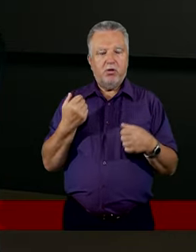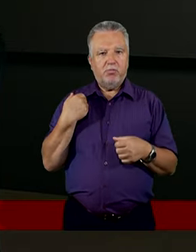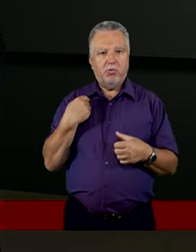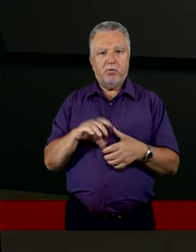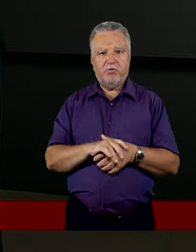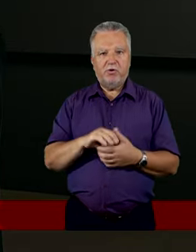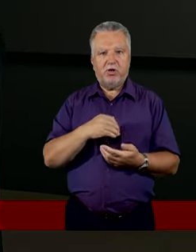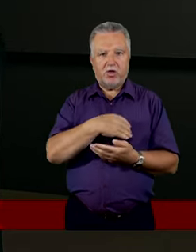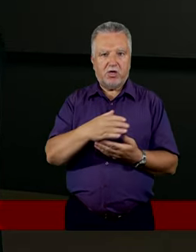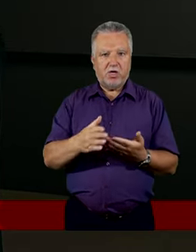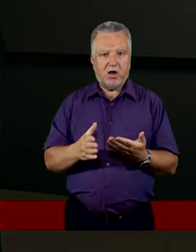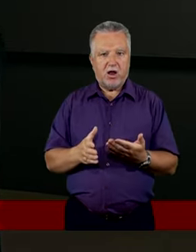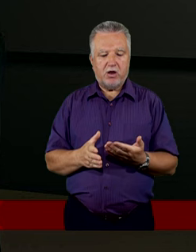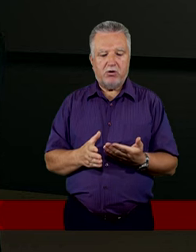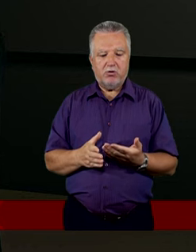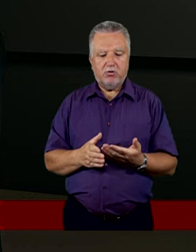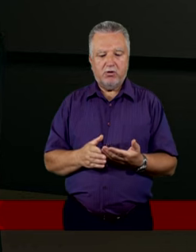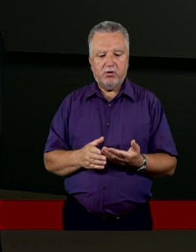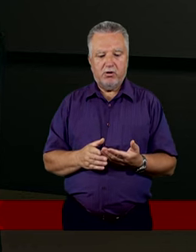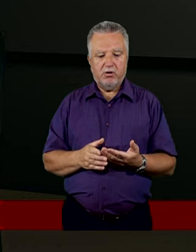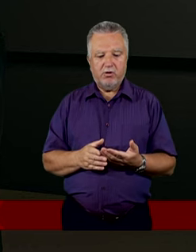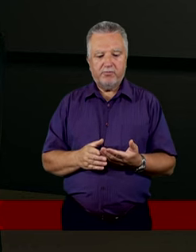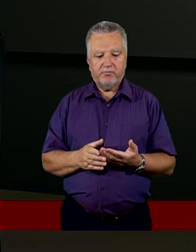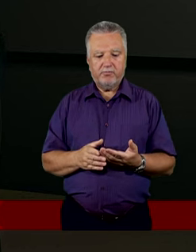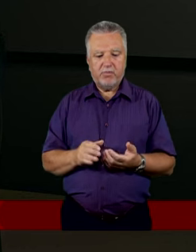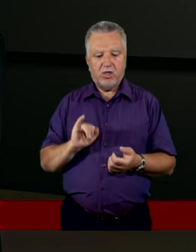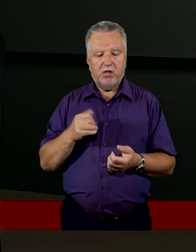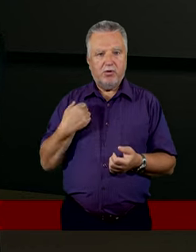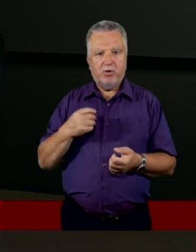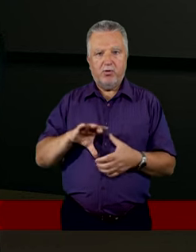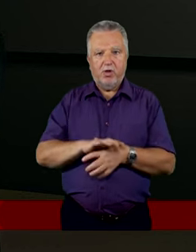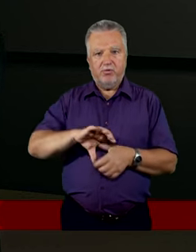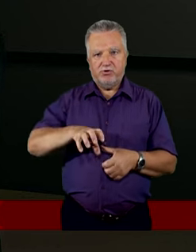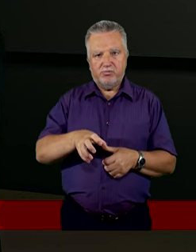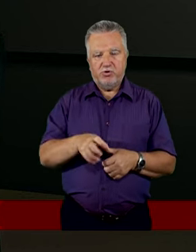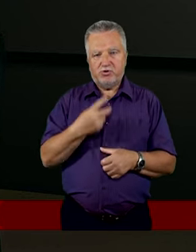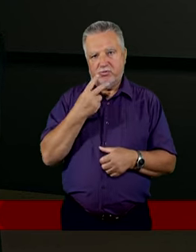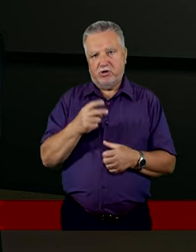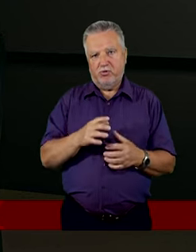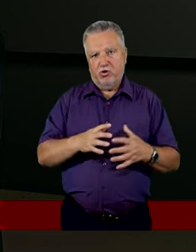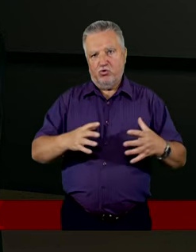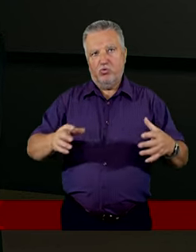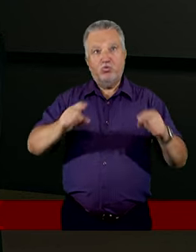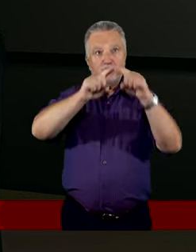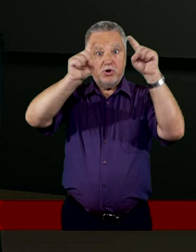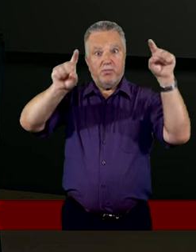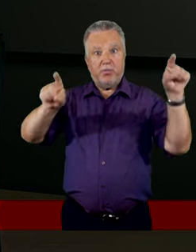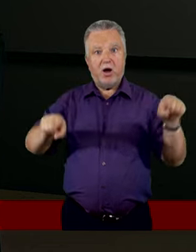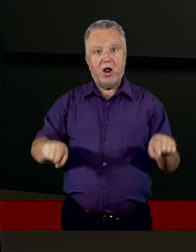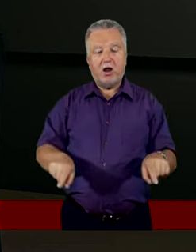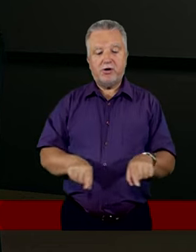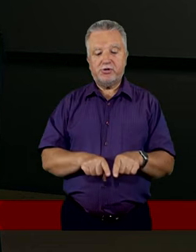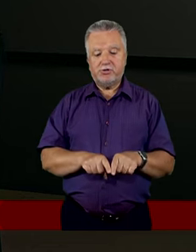kraju i będąc w zborze widziałem duże plansze o